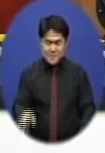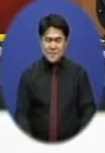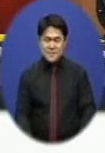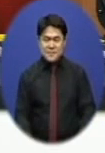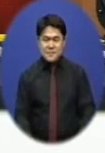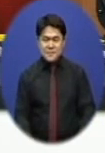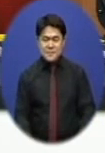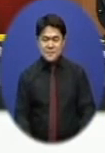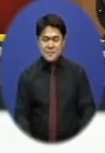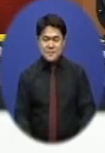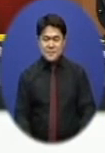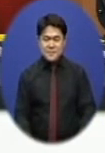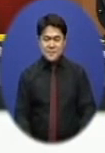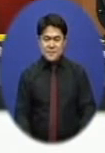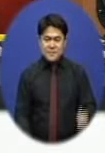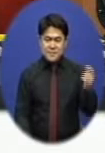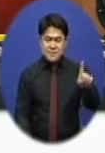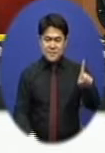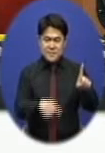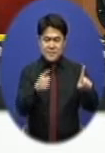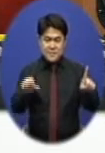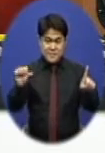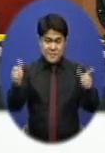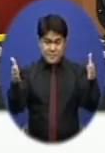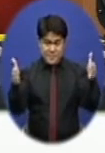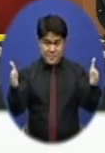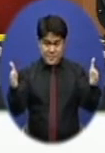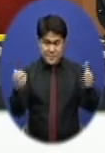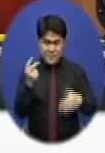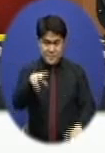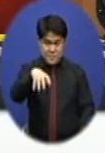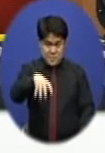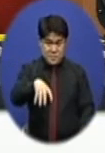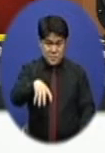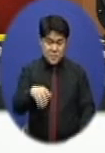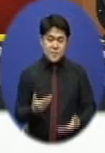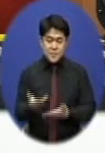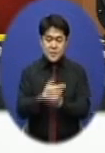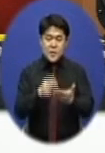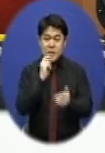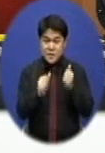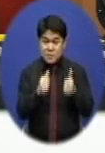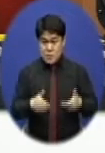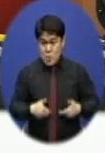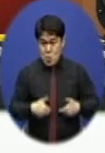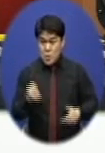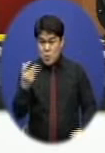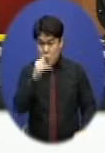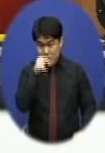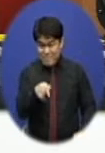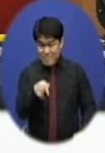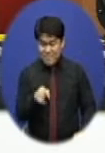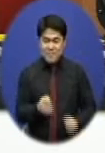060-608-1004번입니다. 네. 자, 1번부터 5번까지는 네. 저희 방송국의 또 나눔 노래자랑에 필요한 번호고요.